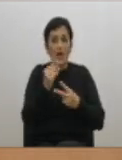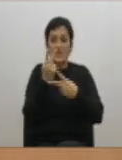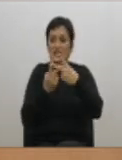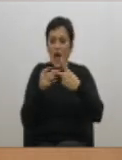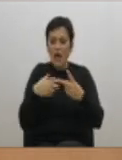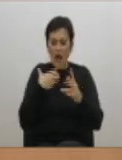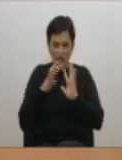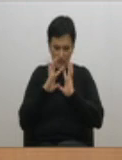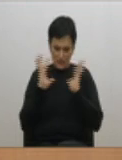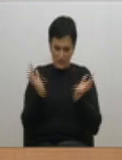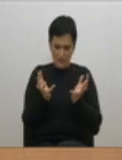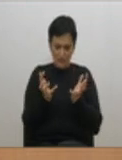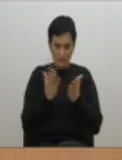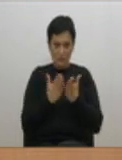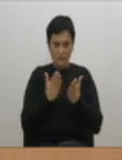დილეგია.